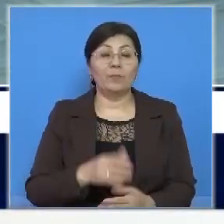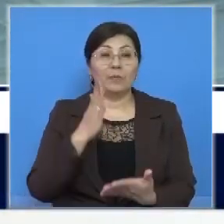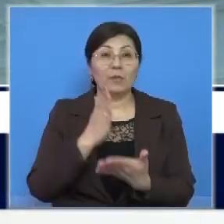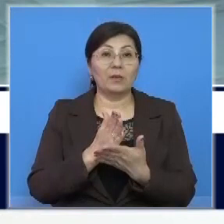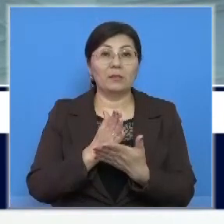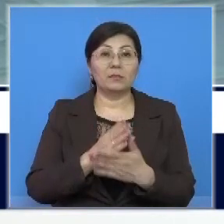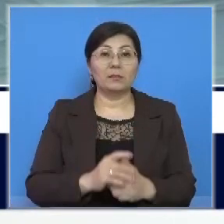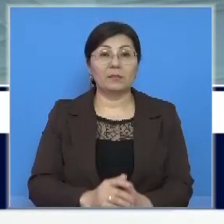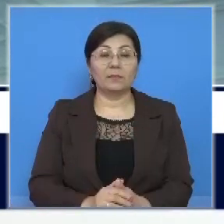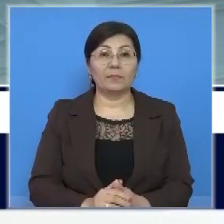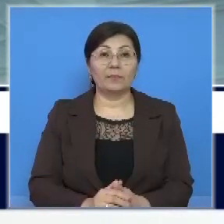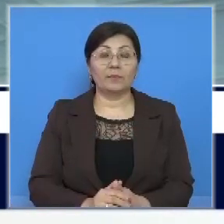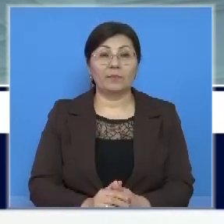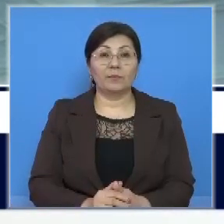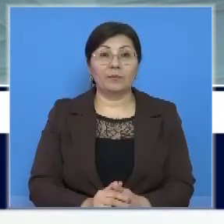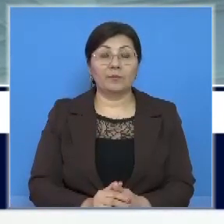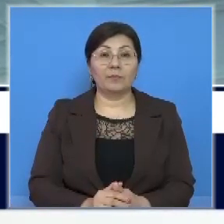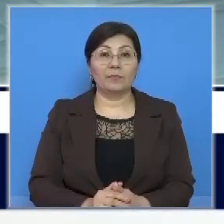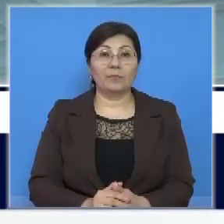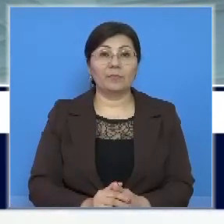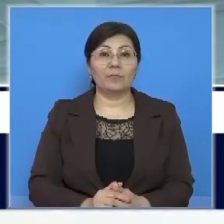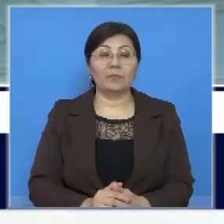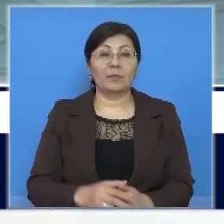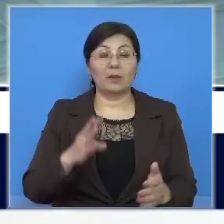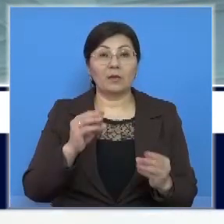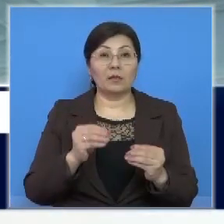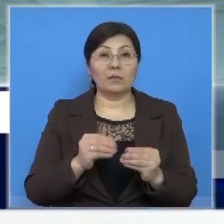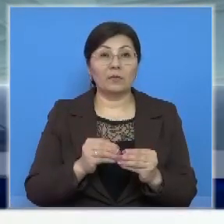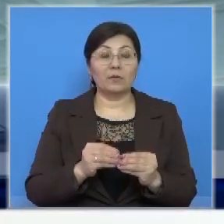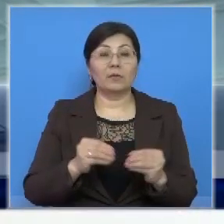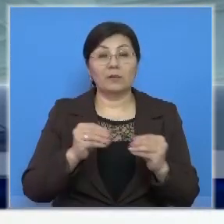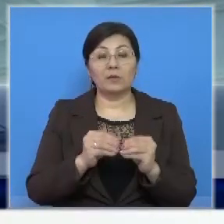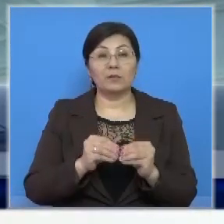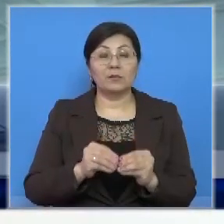имеются законтрактованный объем, составляет 10,4 тысячи тонн.